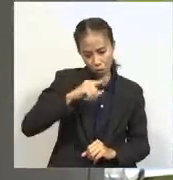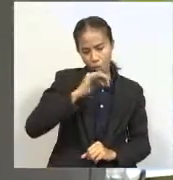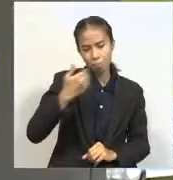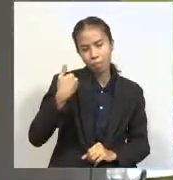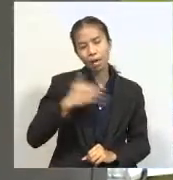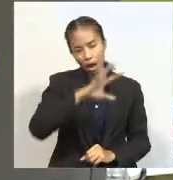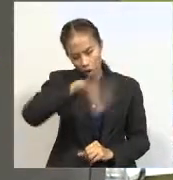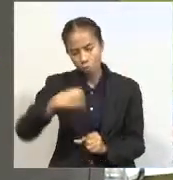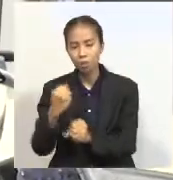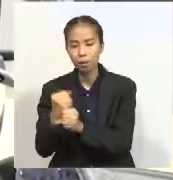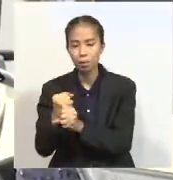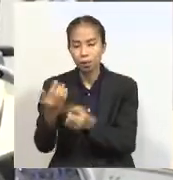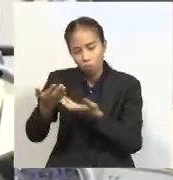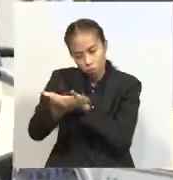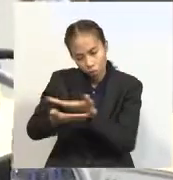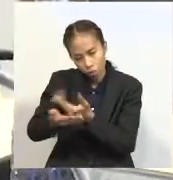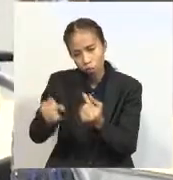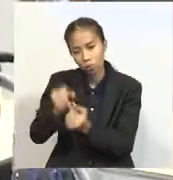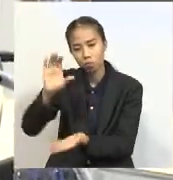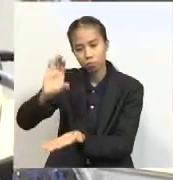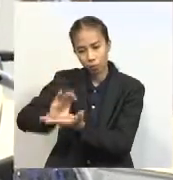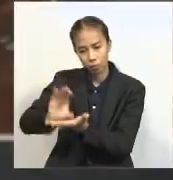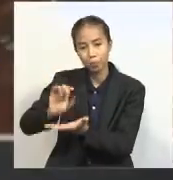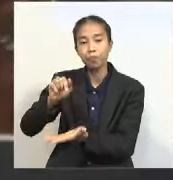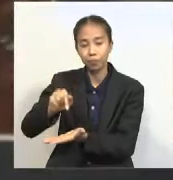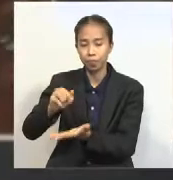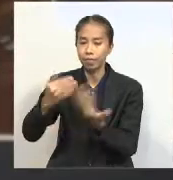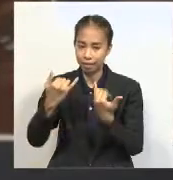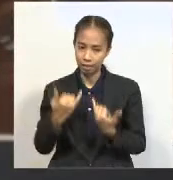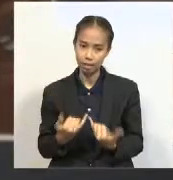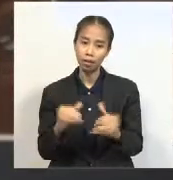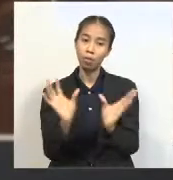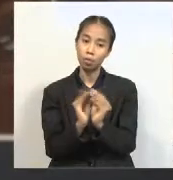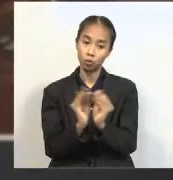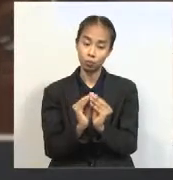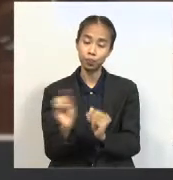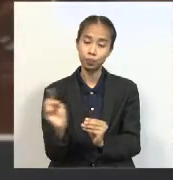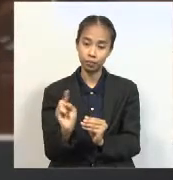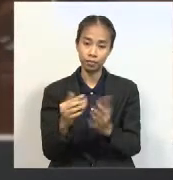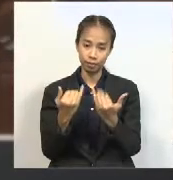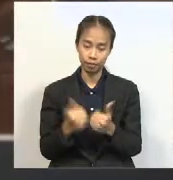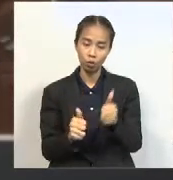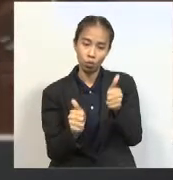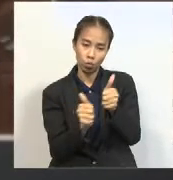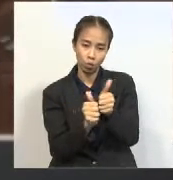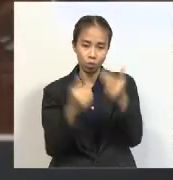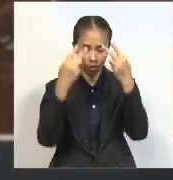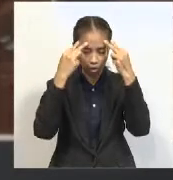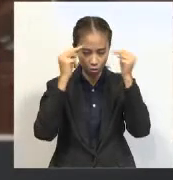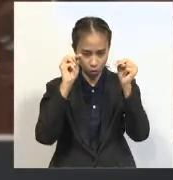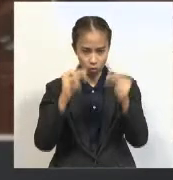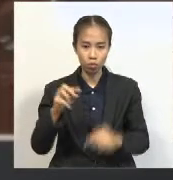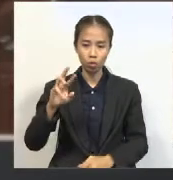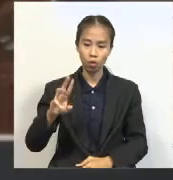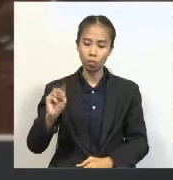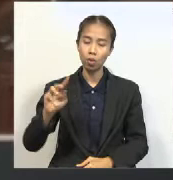ำมาปฏิบัติและพิจารณาเรื่องงบประมาณควบคู่ไปด้วยส่วนผลการประชุมนายจุลินลักษณวิสิทธิ์รองนายกรัฐมนตรีและรัฐ